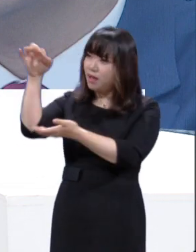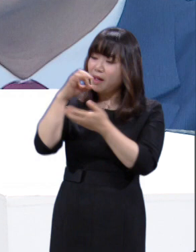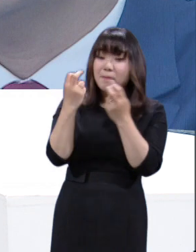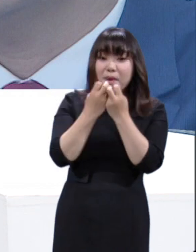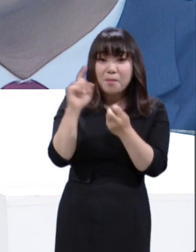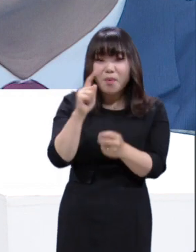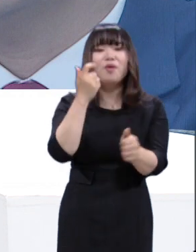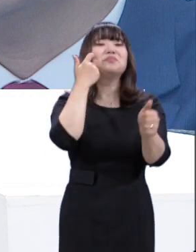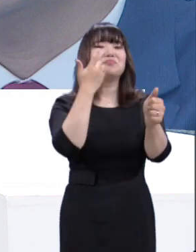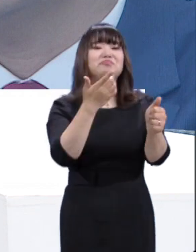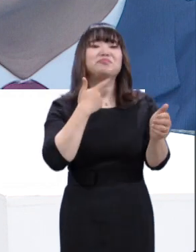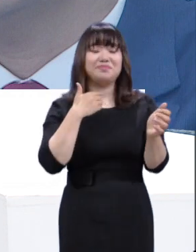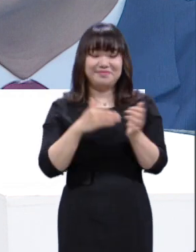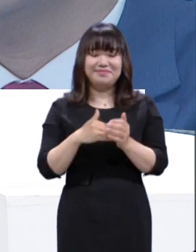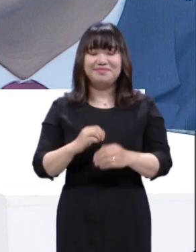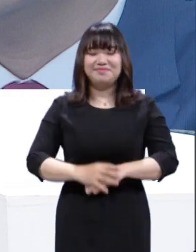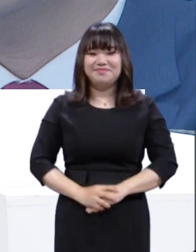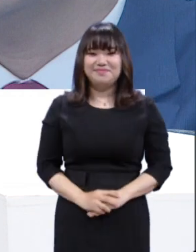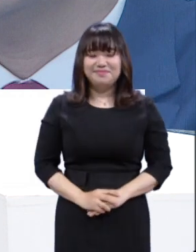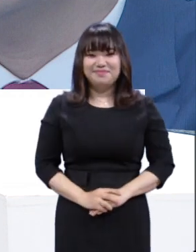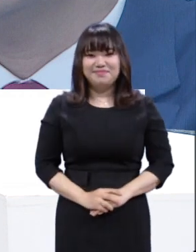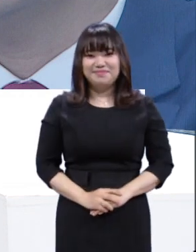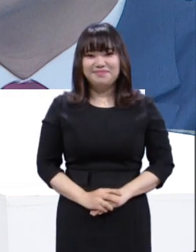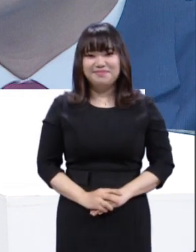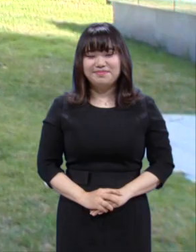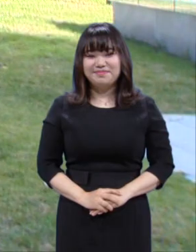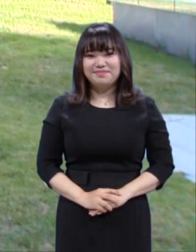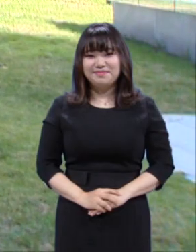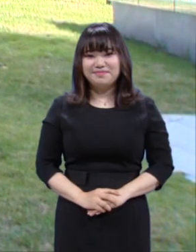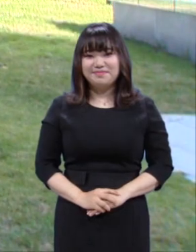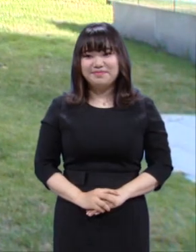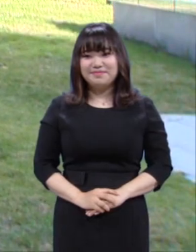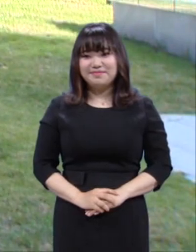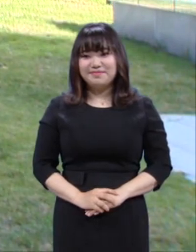직접 물어봤습니다. 화면으로 함께 만나보시죠.